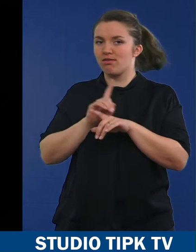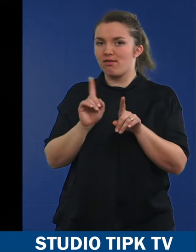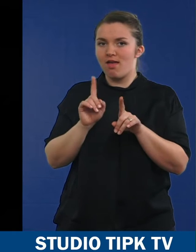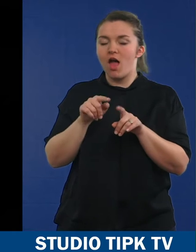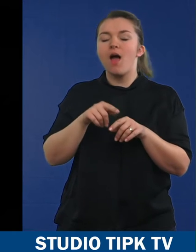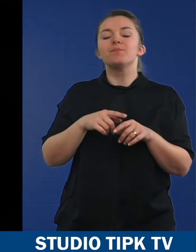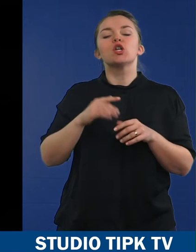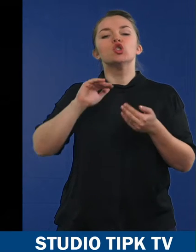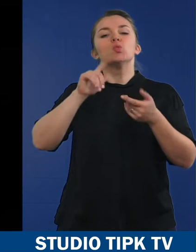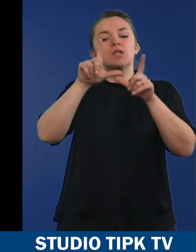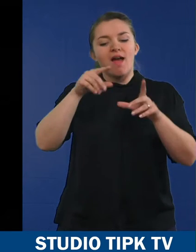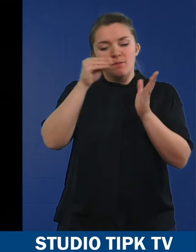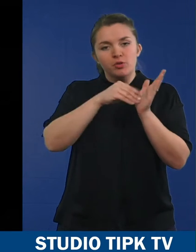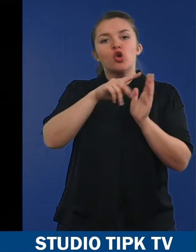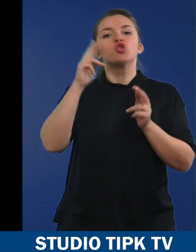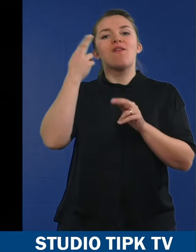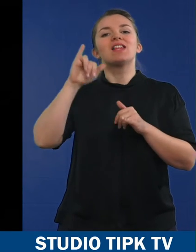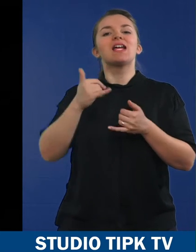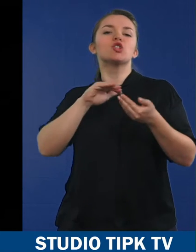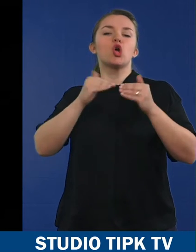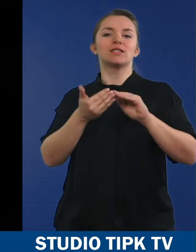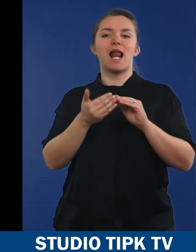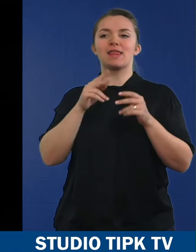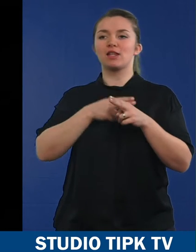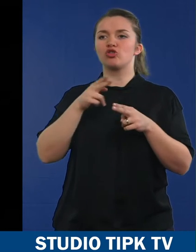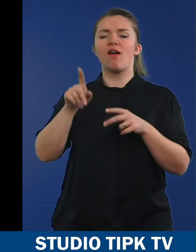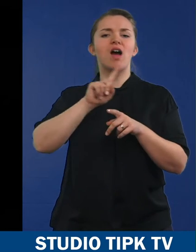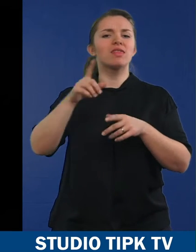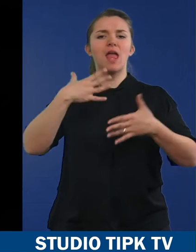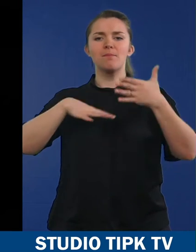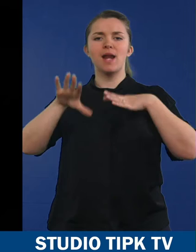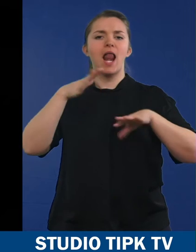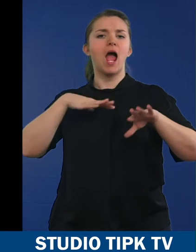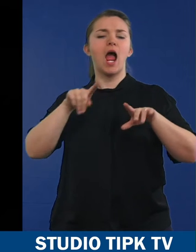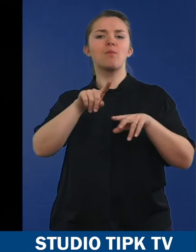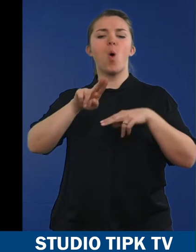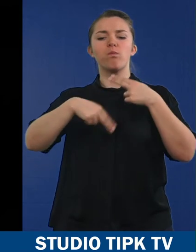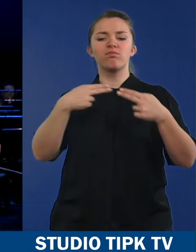Slovenija socialna država, ne prelagajmo njenih obvez na ramena